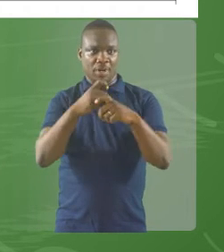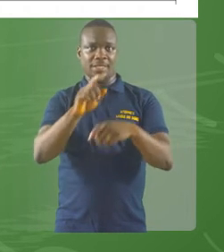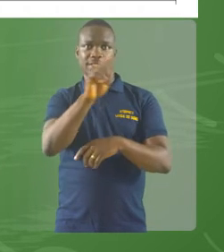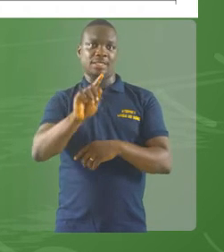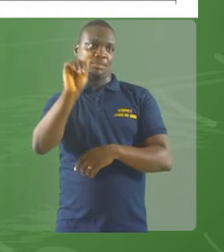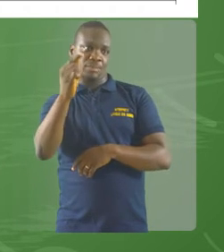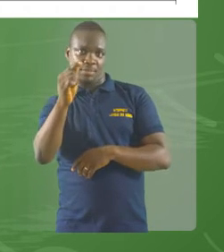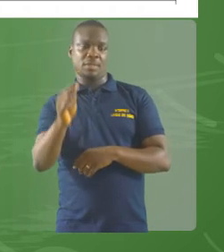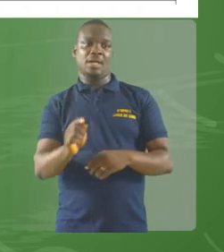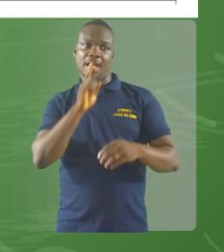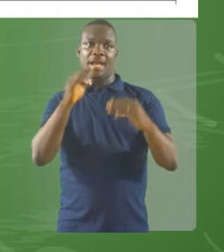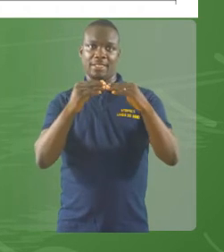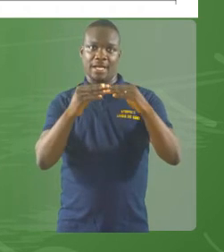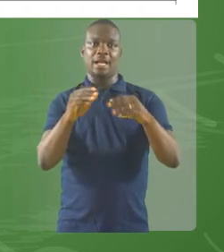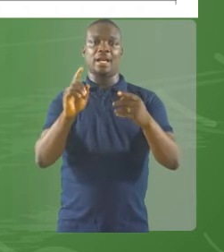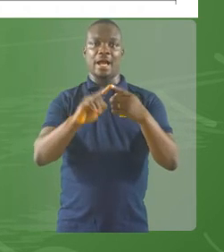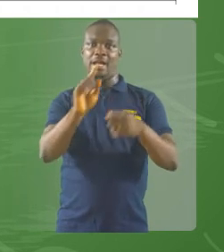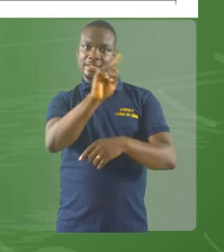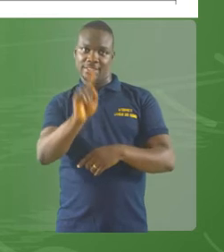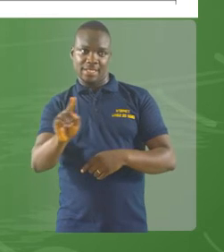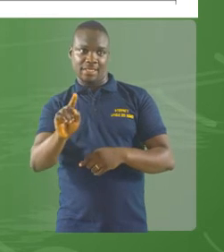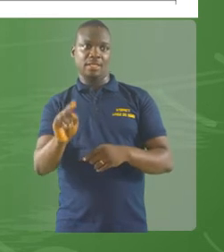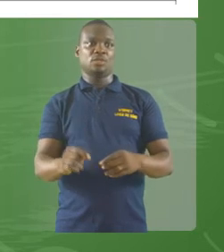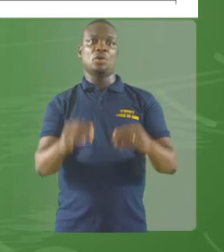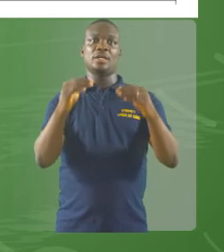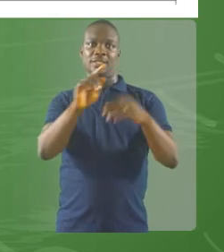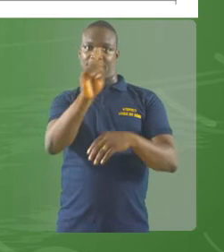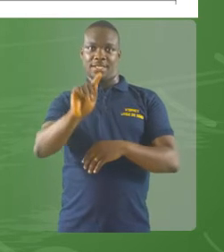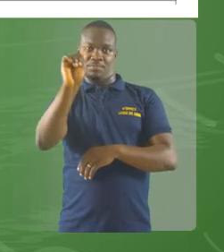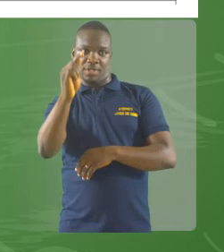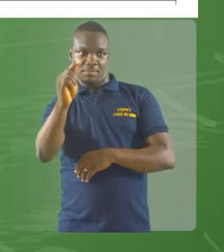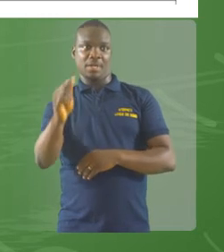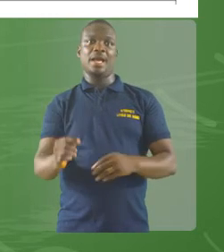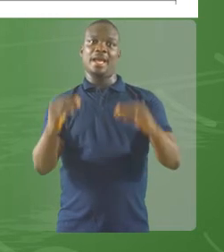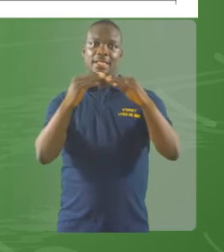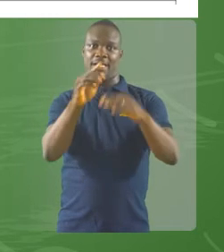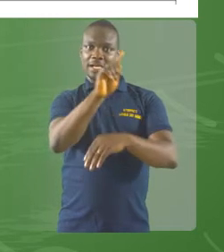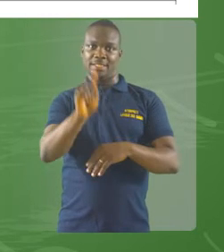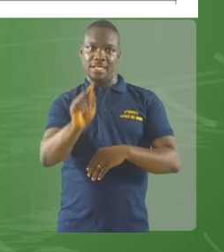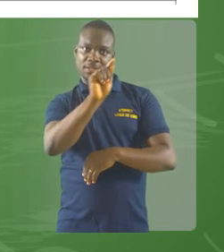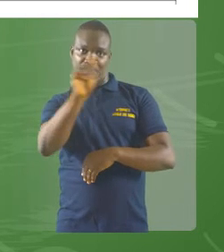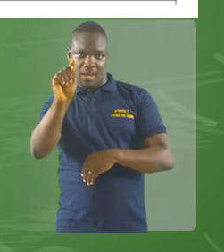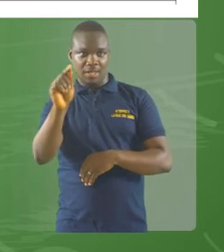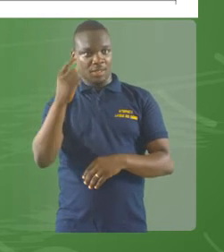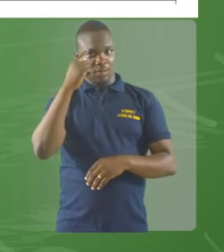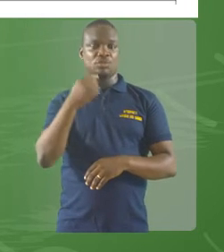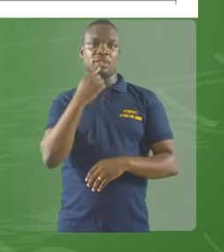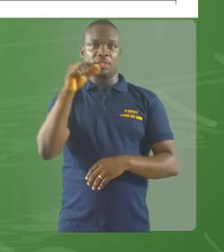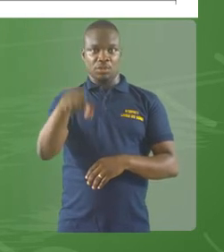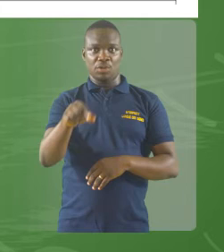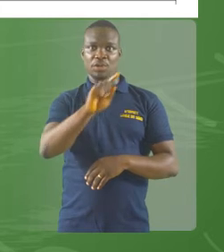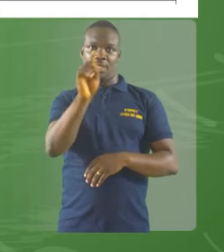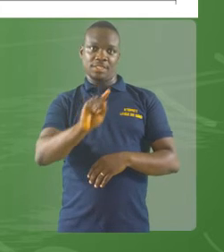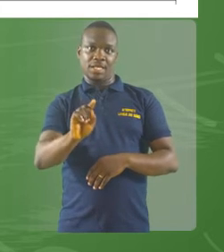conjugué du nombre complexe Z. Donc on va écrire que Z' est égal à Z bar pour dire que le Z' est